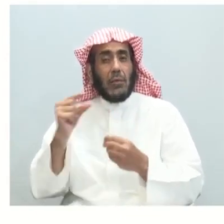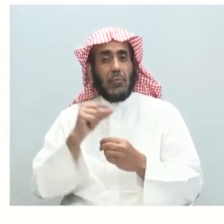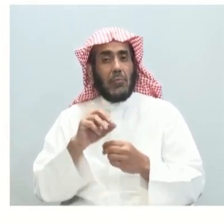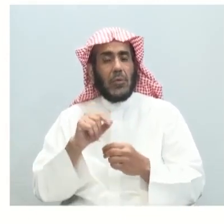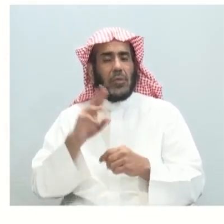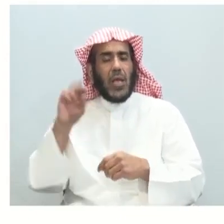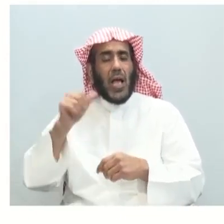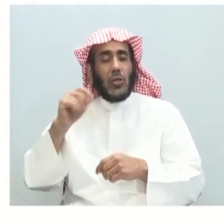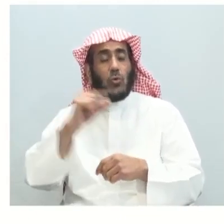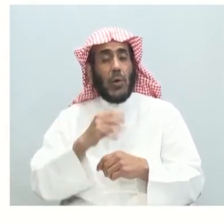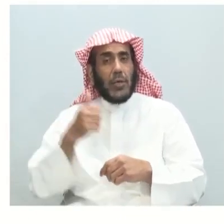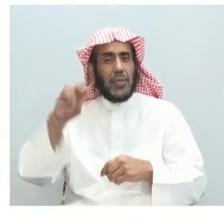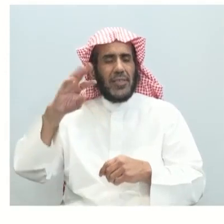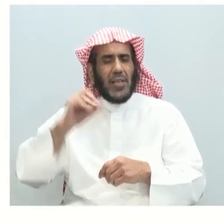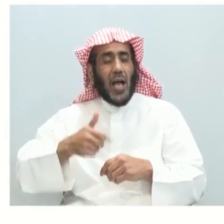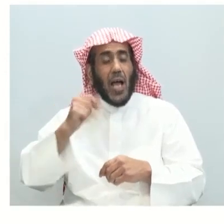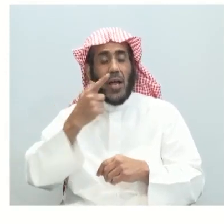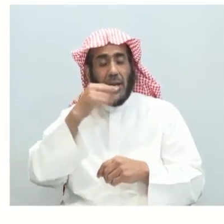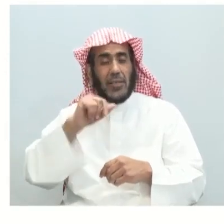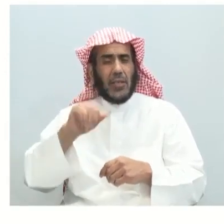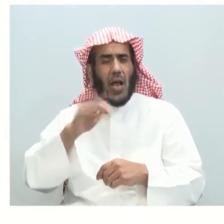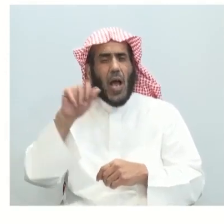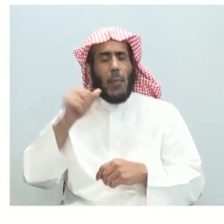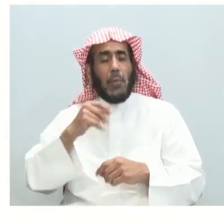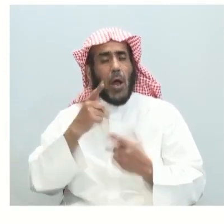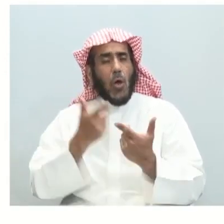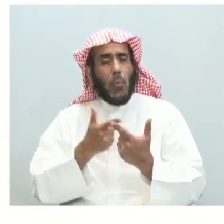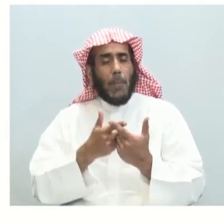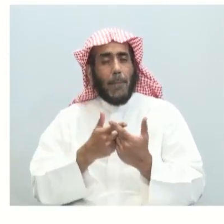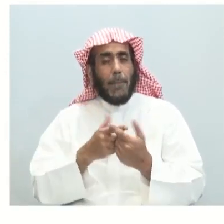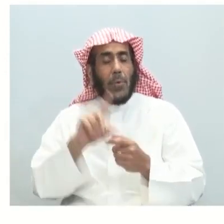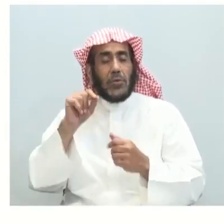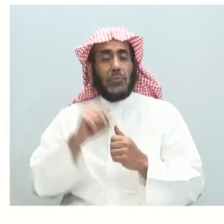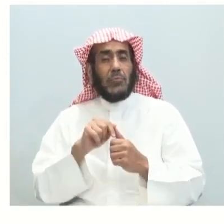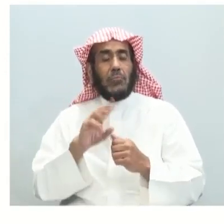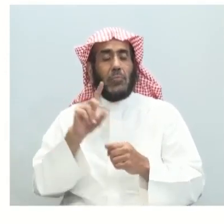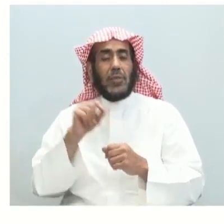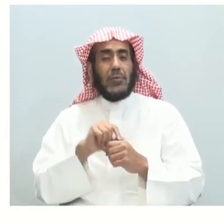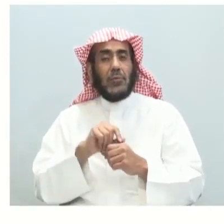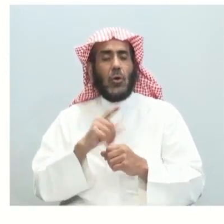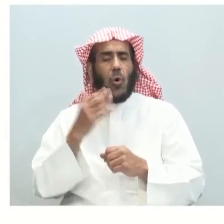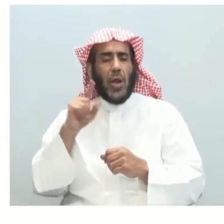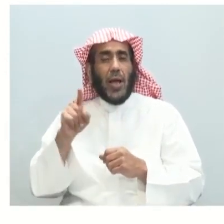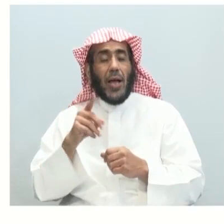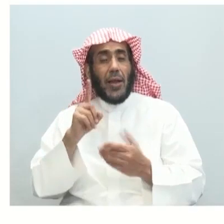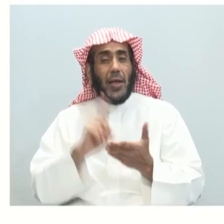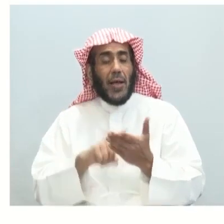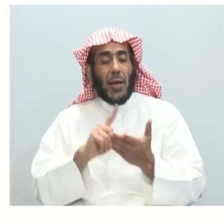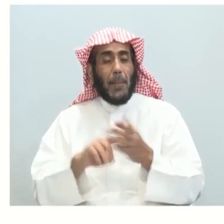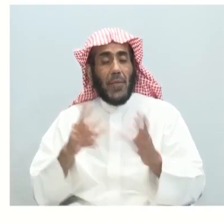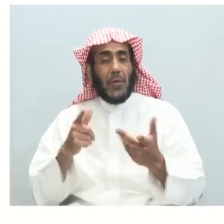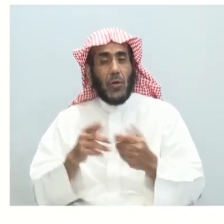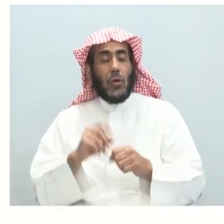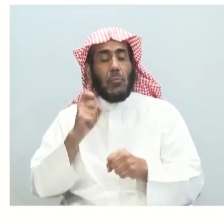تادبا اصغاء احتراما ما رايكم احسنتم ممتاز قلنا انها ماذا